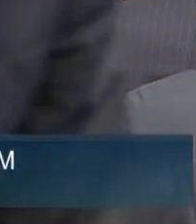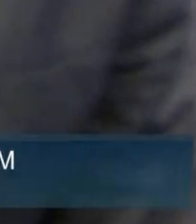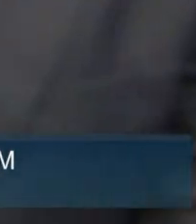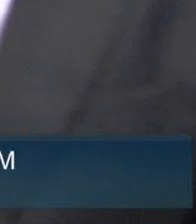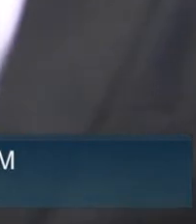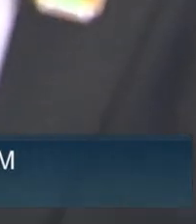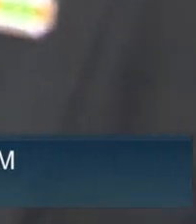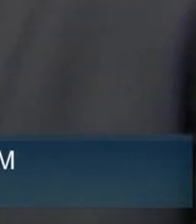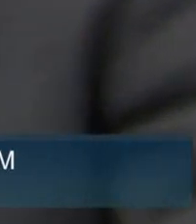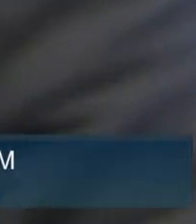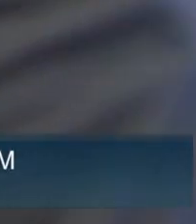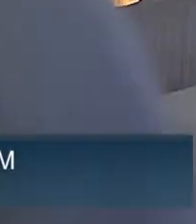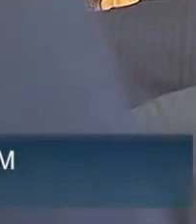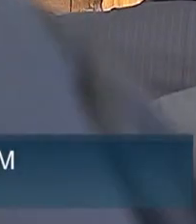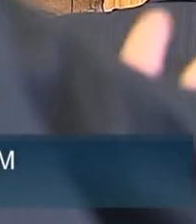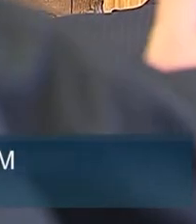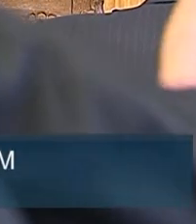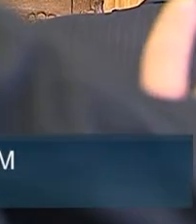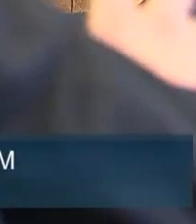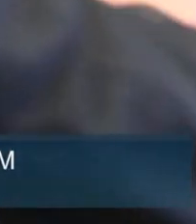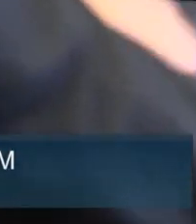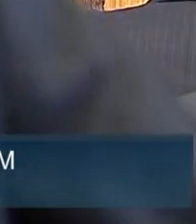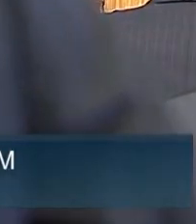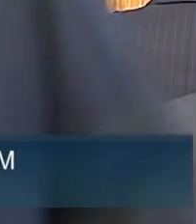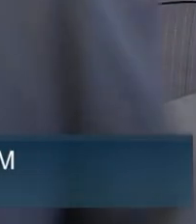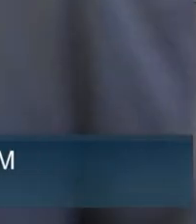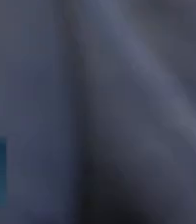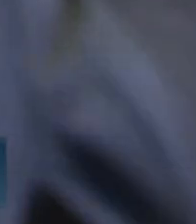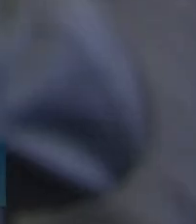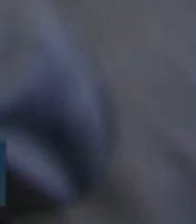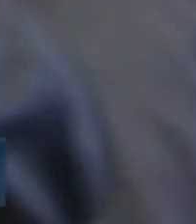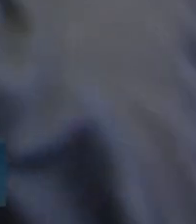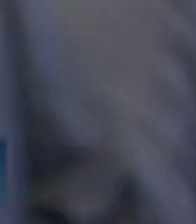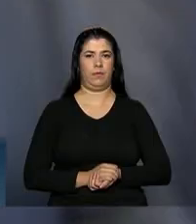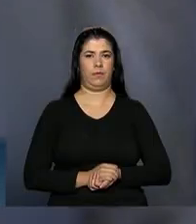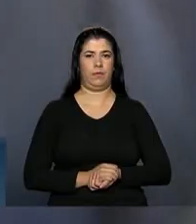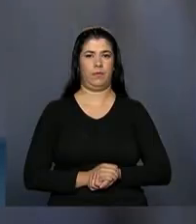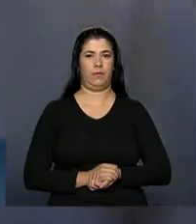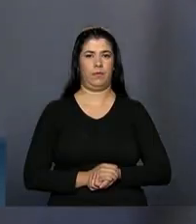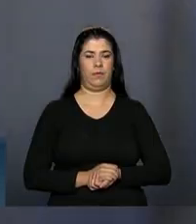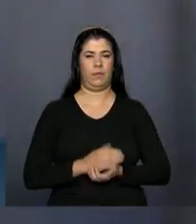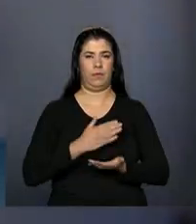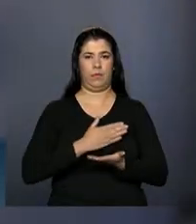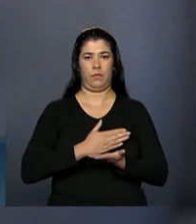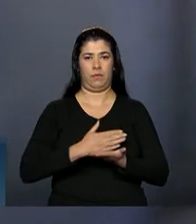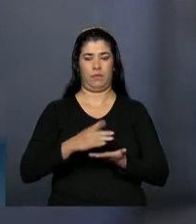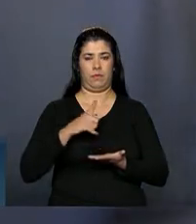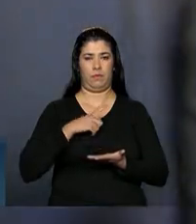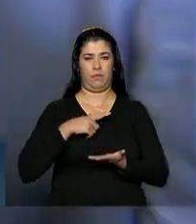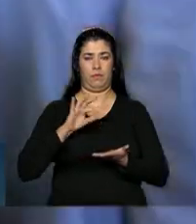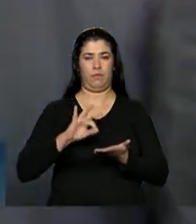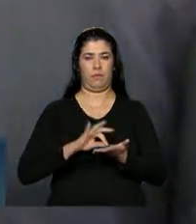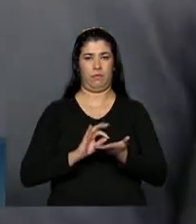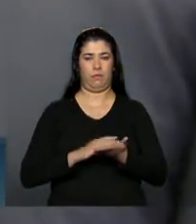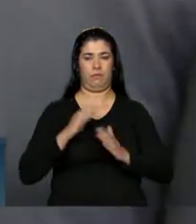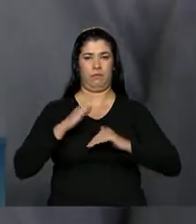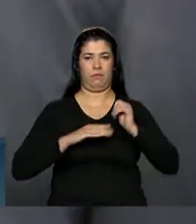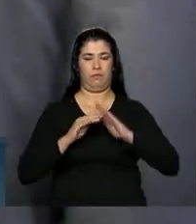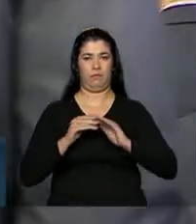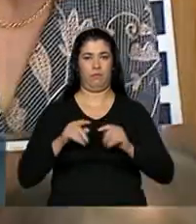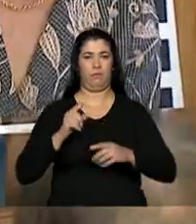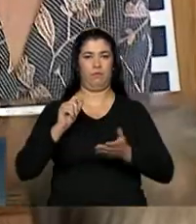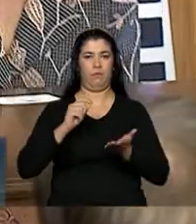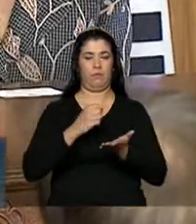Dando início à cerimônia de assinatura de atos. 지금부터 한 브라질 조약 및 MOU